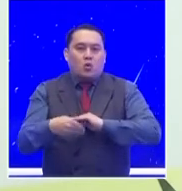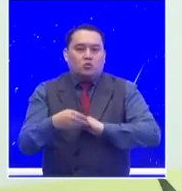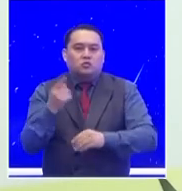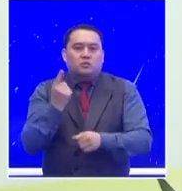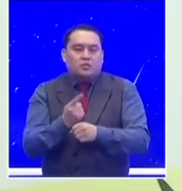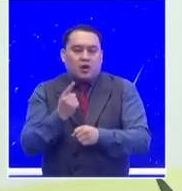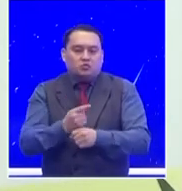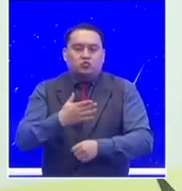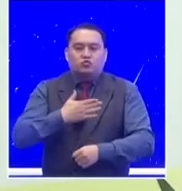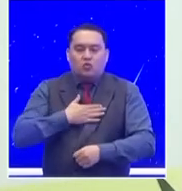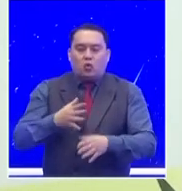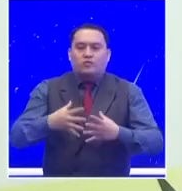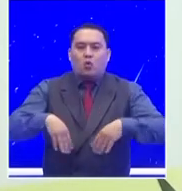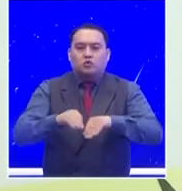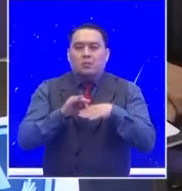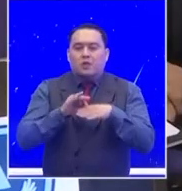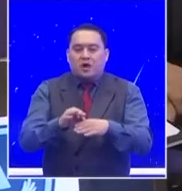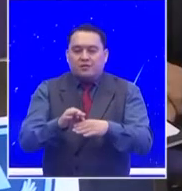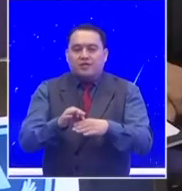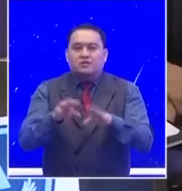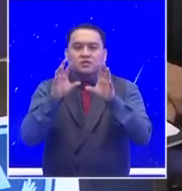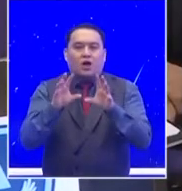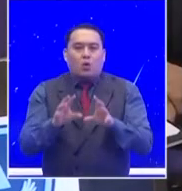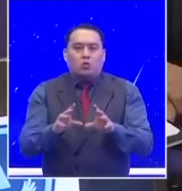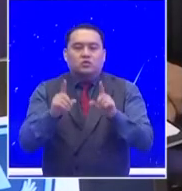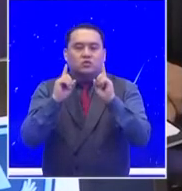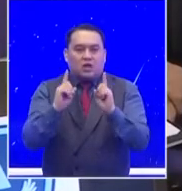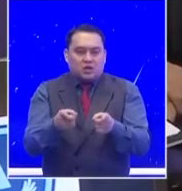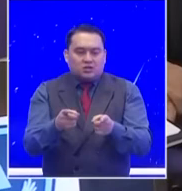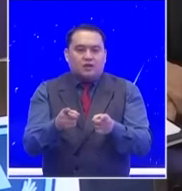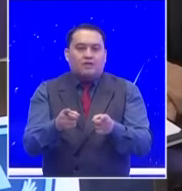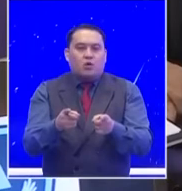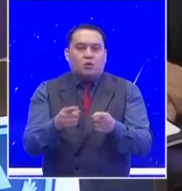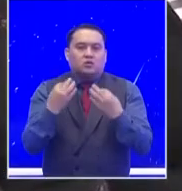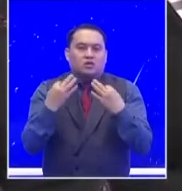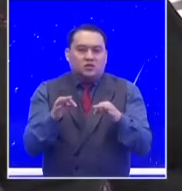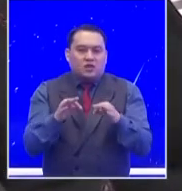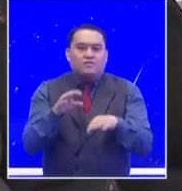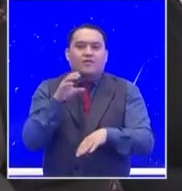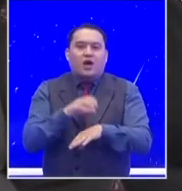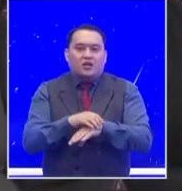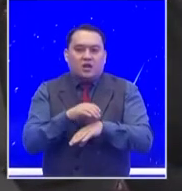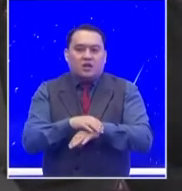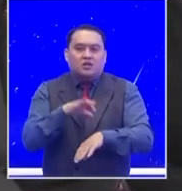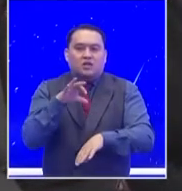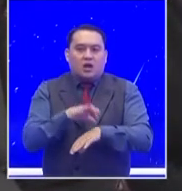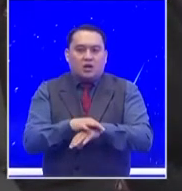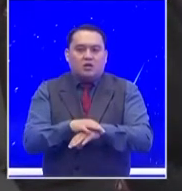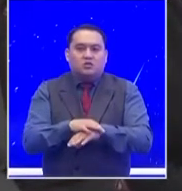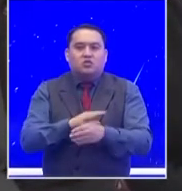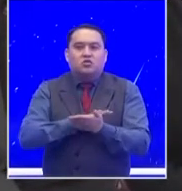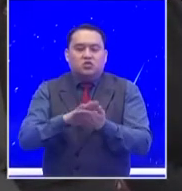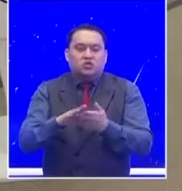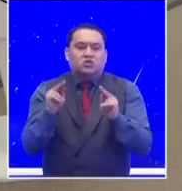задачах, этапах проведения, законодательной согласованности, определять коррупционные факторы, иметь понятие о